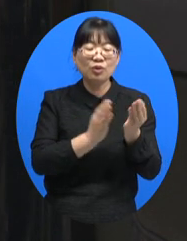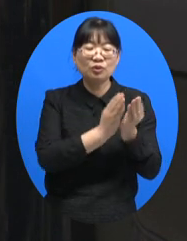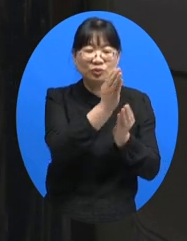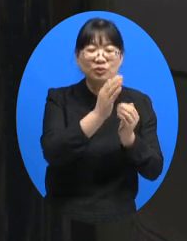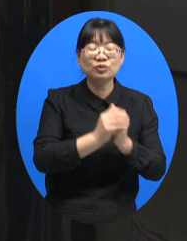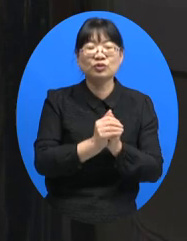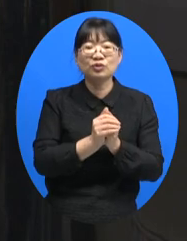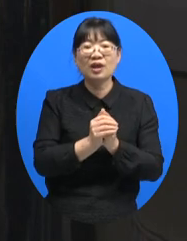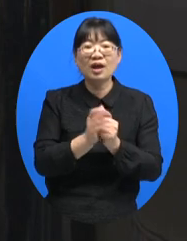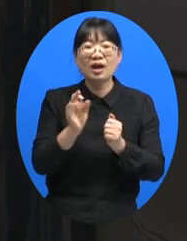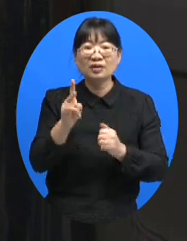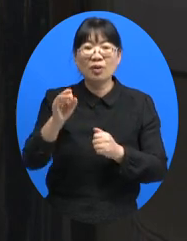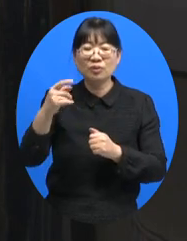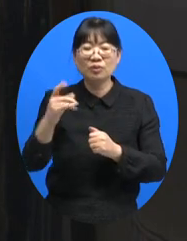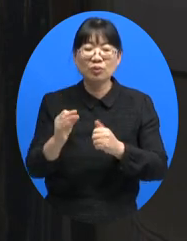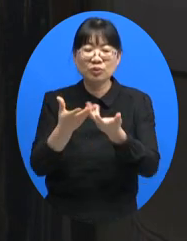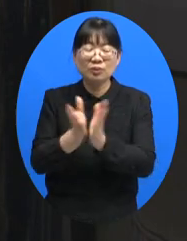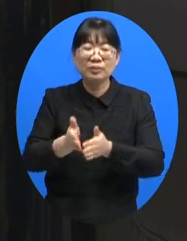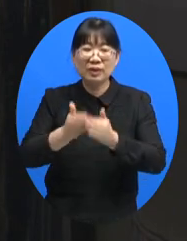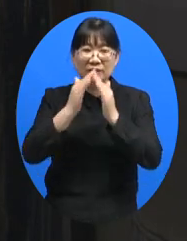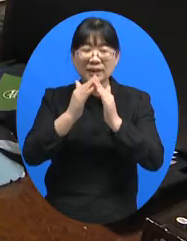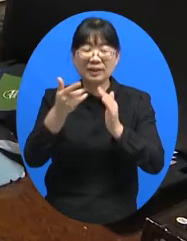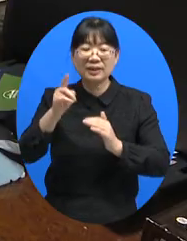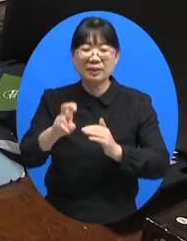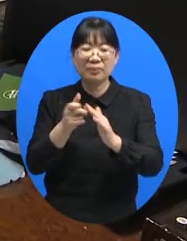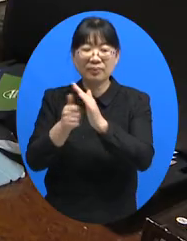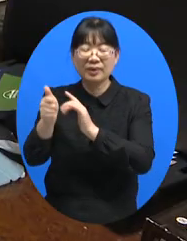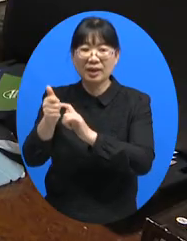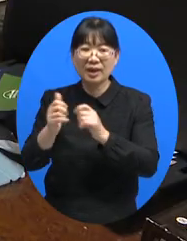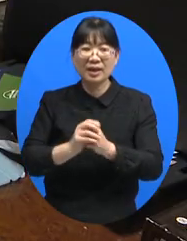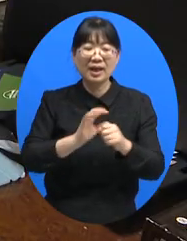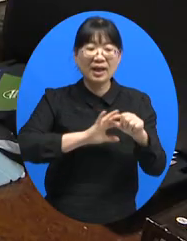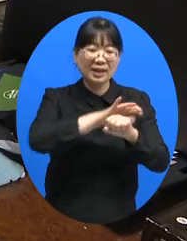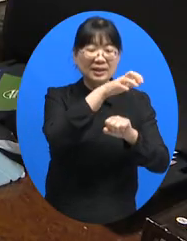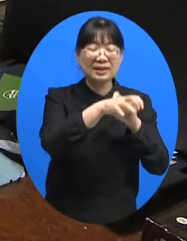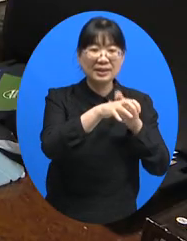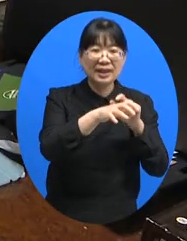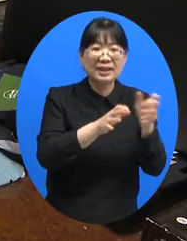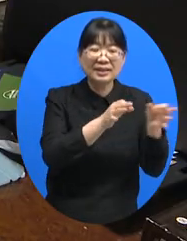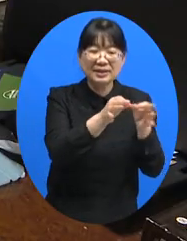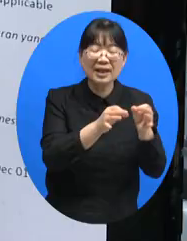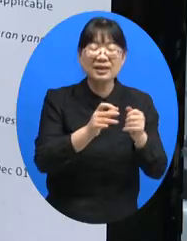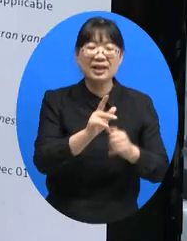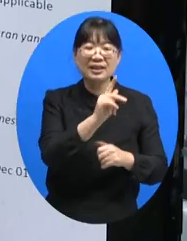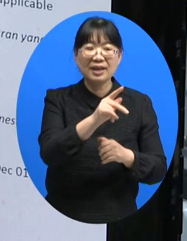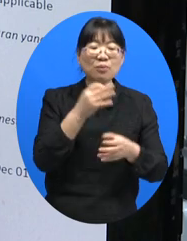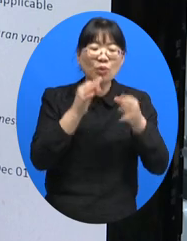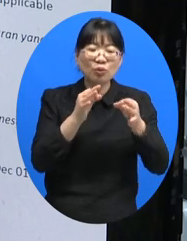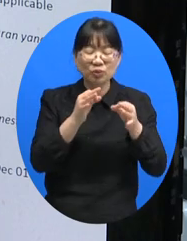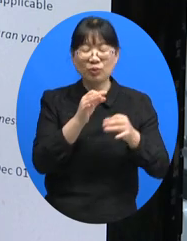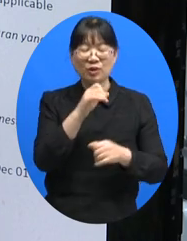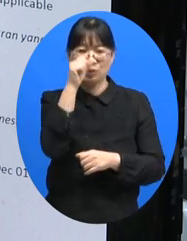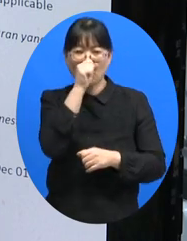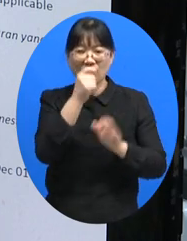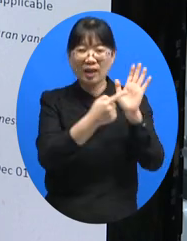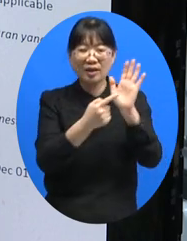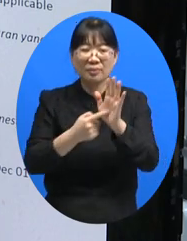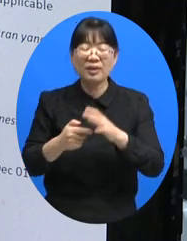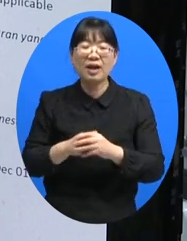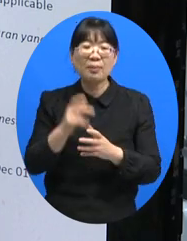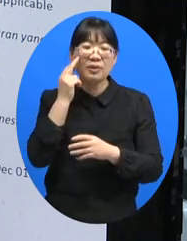전문 영농조합을 설립한 남윤현 대표. 세계 시장에 K포도의 우수성을 알리면서 미국과 캐나다 등